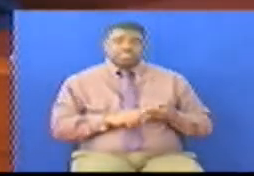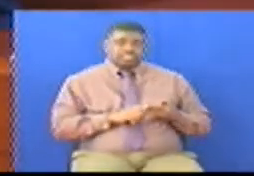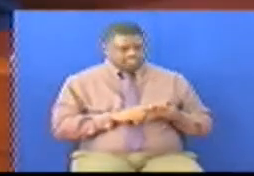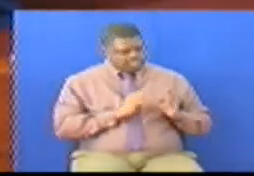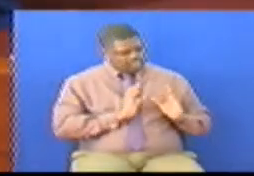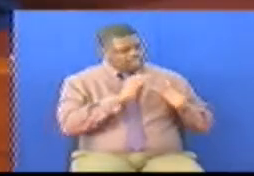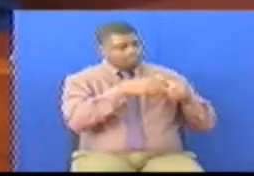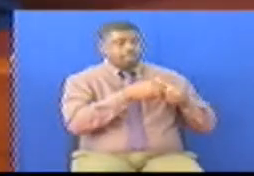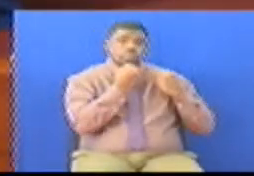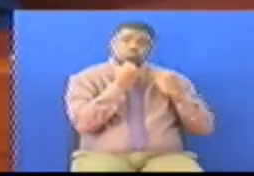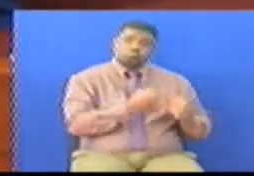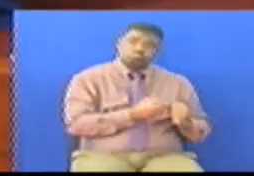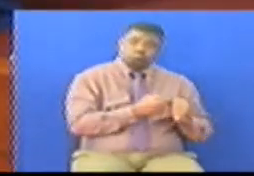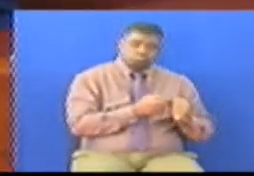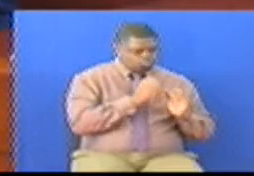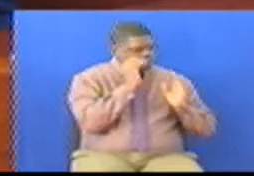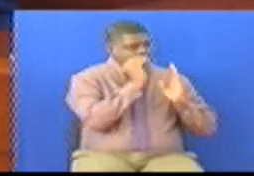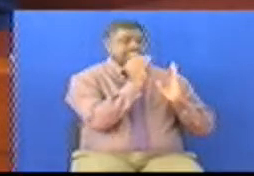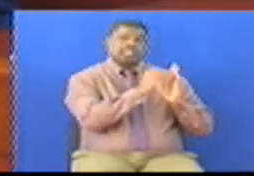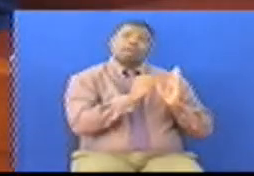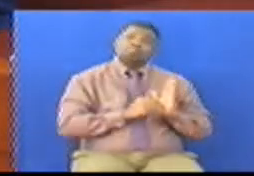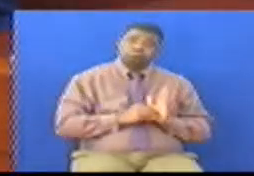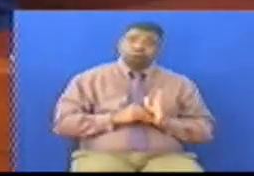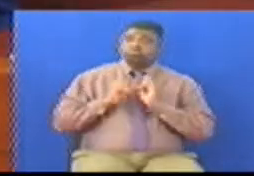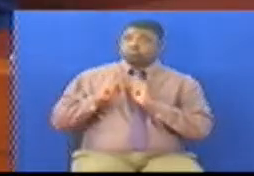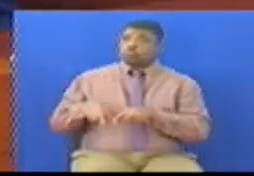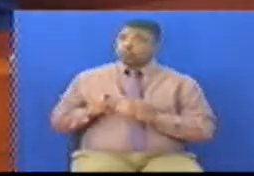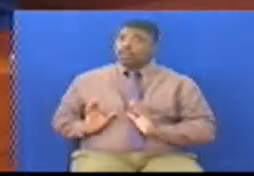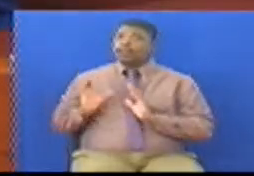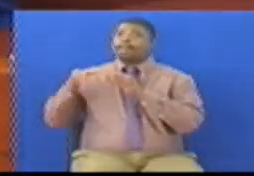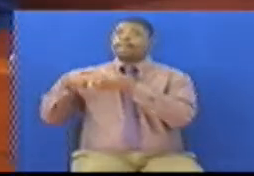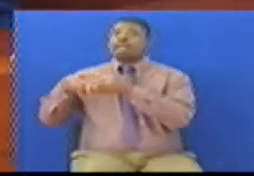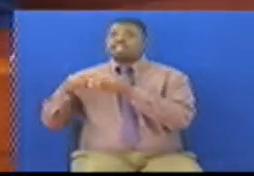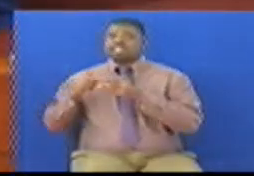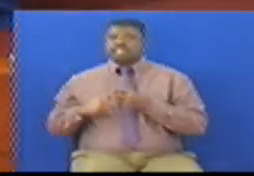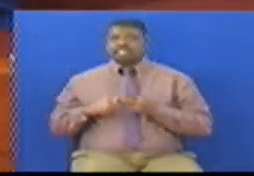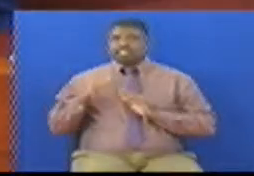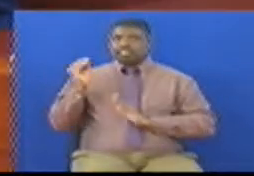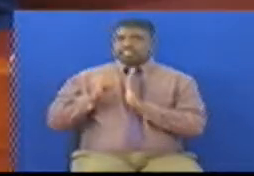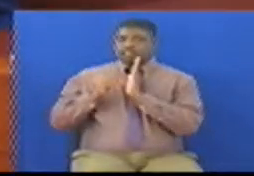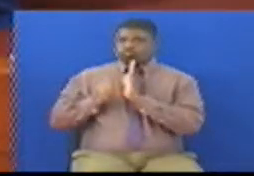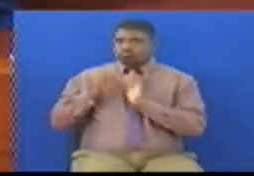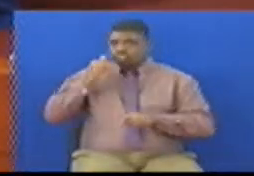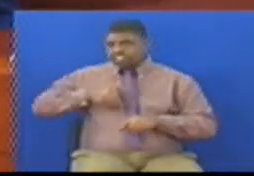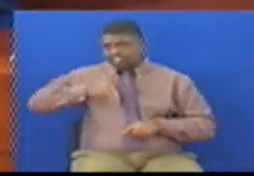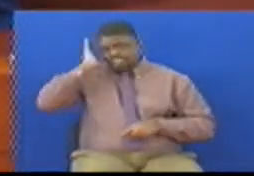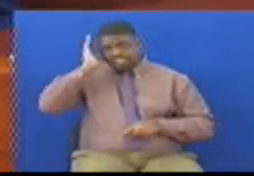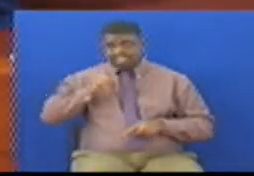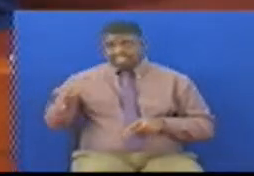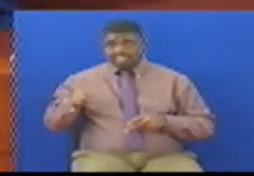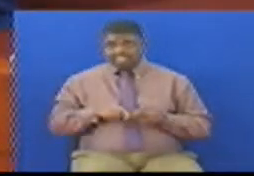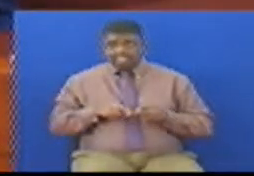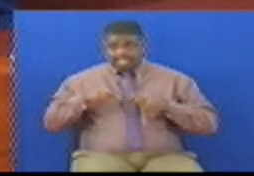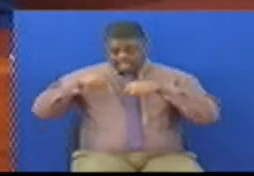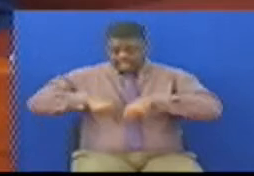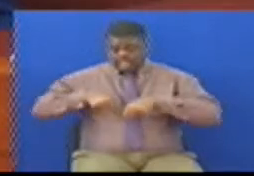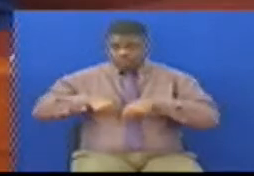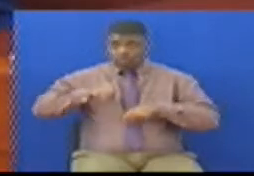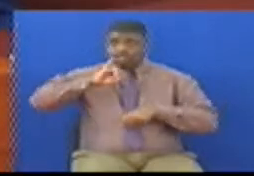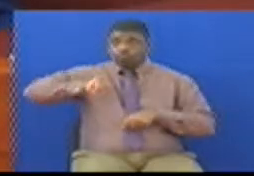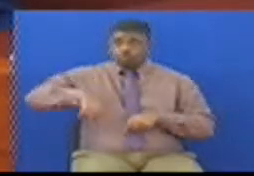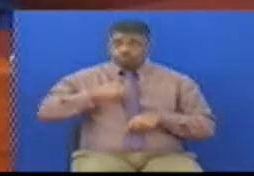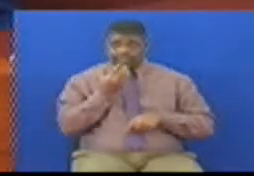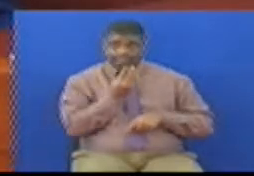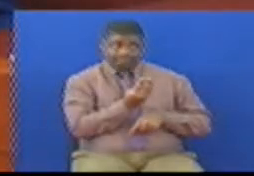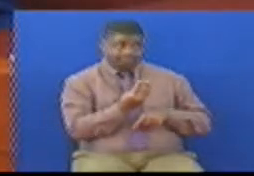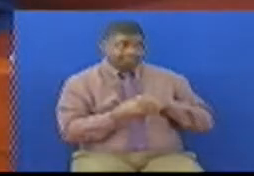kamati za kudumu za hesabu. Kwa hiyo tutakuwa na kamati ya hesabu za serikali leo na siku ya Jumanne,